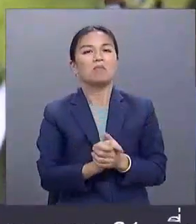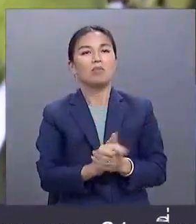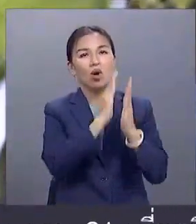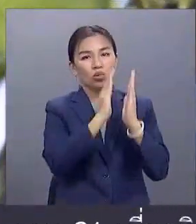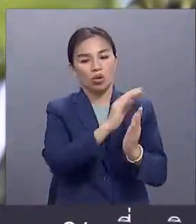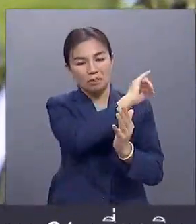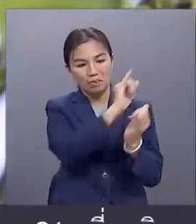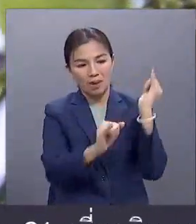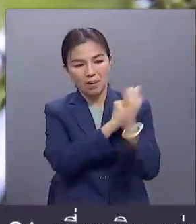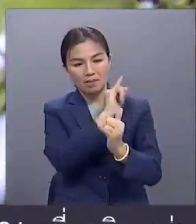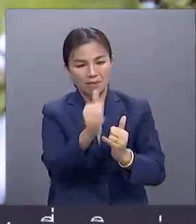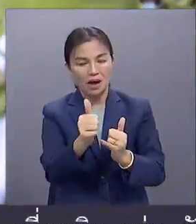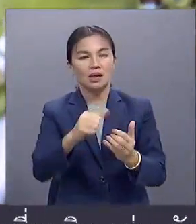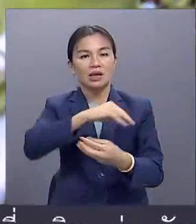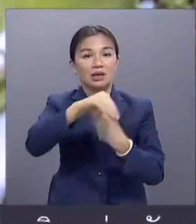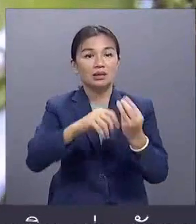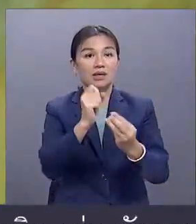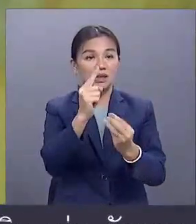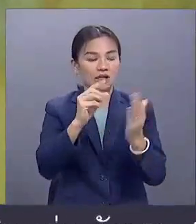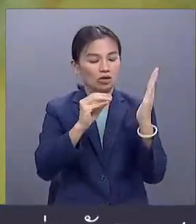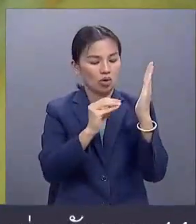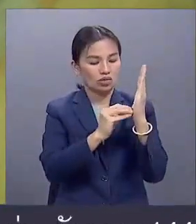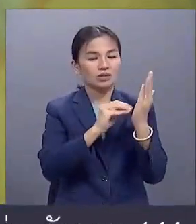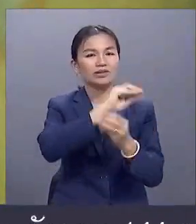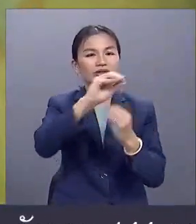ต่อเศรษฐกิจของจังหวัดด้วยค่ะ